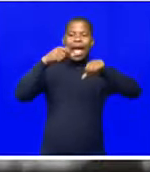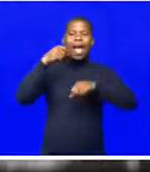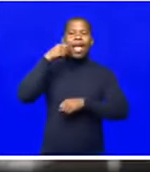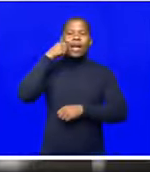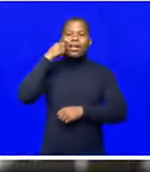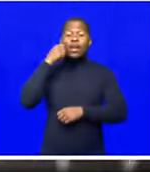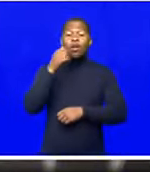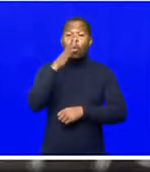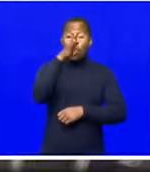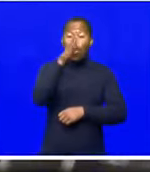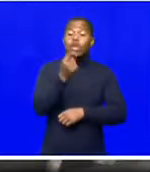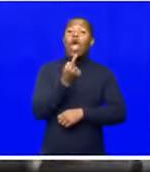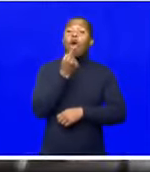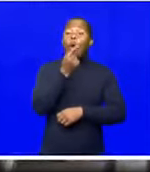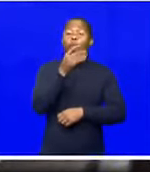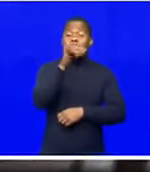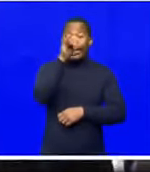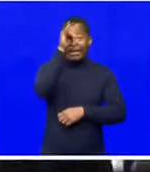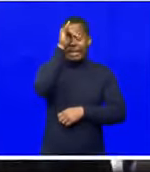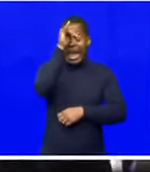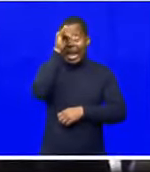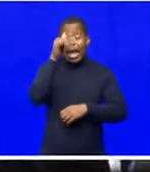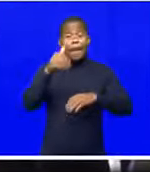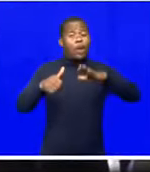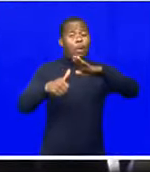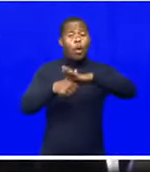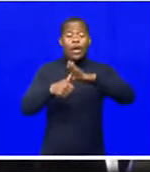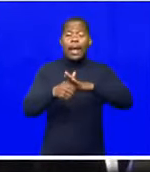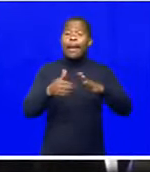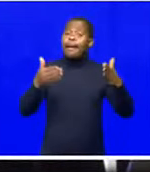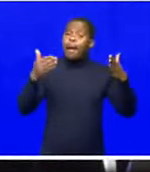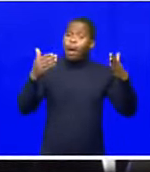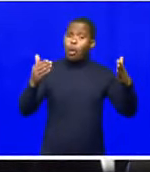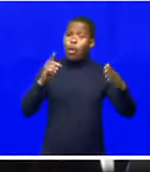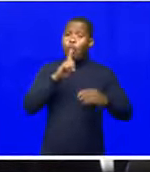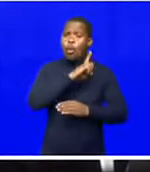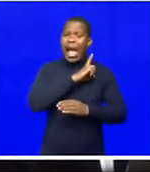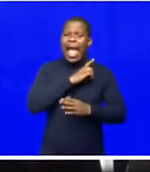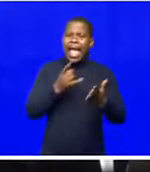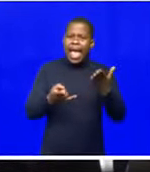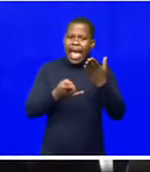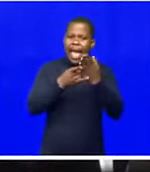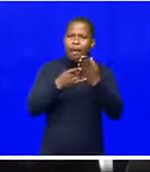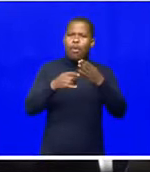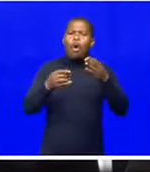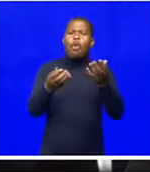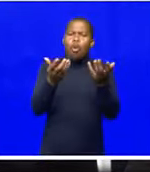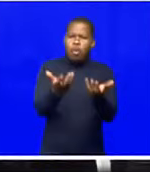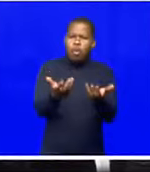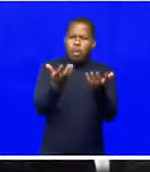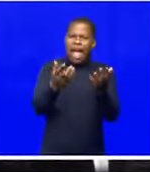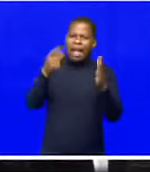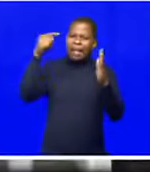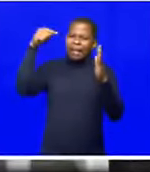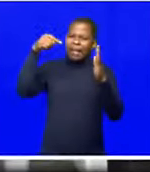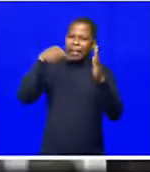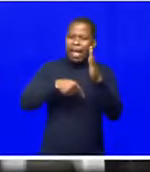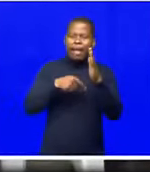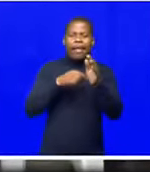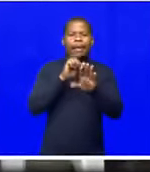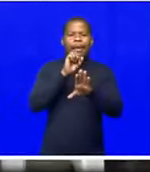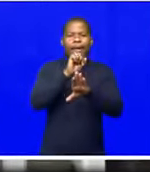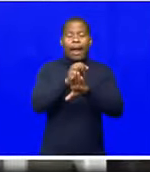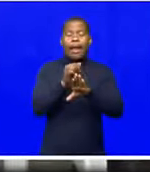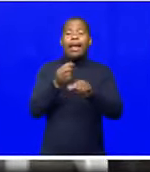live lelingayisebentisa kula nebusweti kuphindze kuthuthuke umnotho welive. Induna beyikhuluma enkhundleni